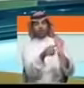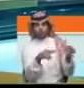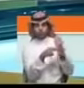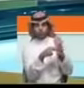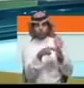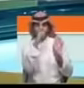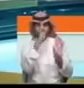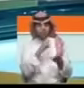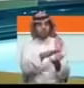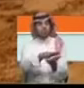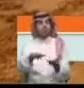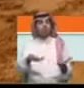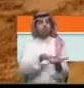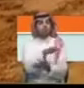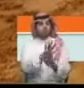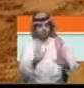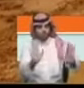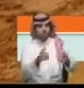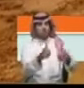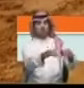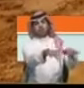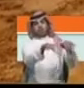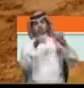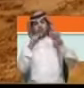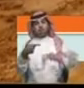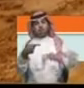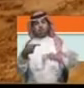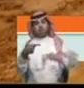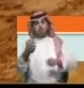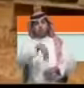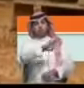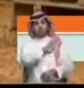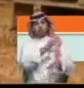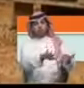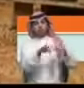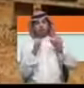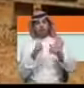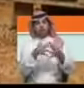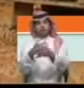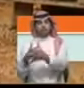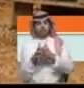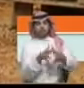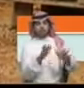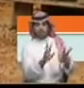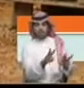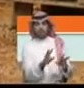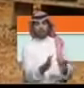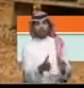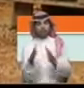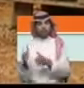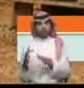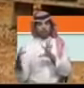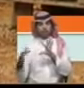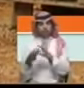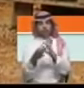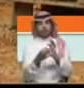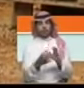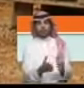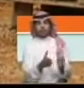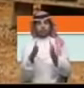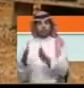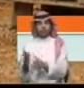على الظروف الميدانية، بما فيها مواصلة آليات المحادثات مع الحلفاء والشركاء المحليين والإقليميين،